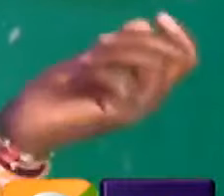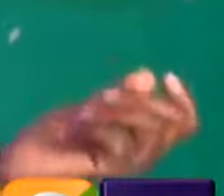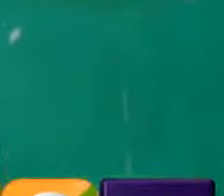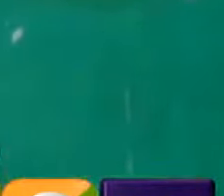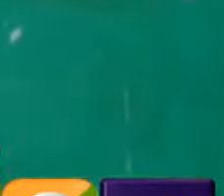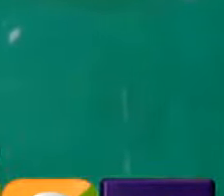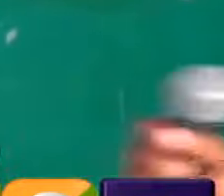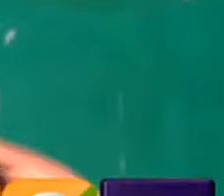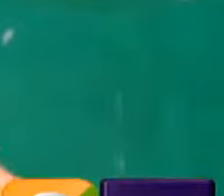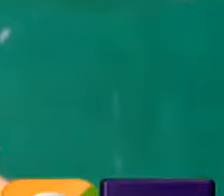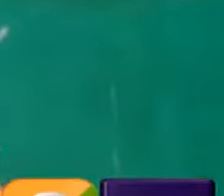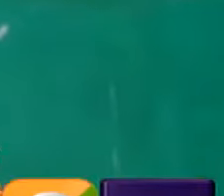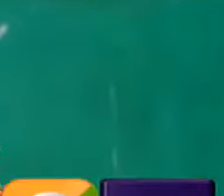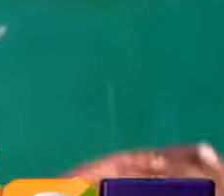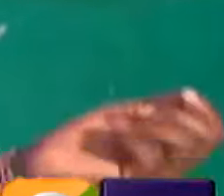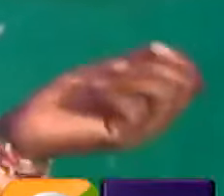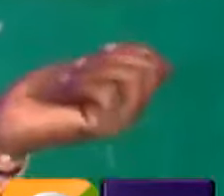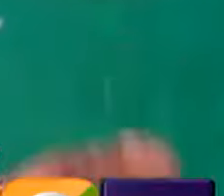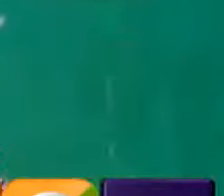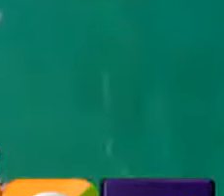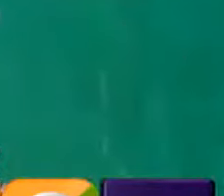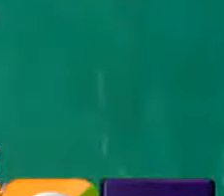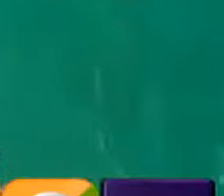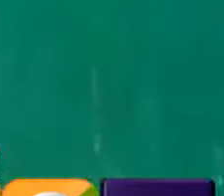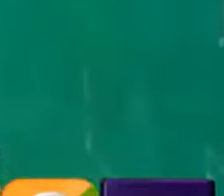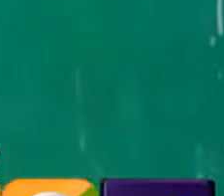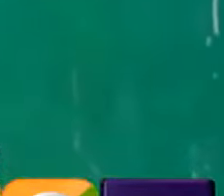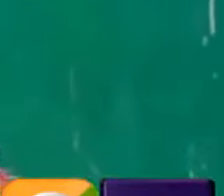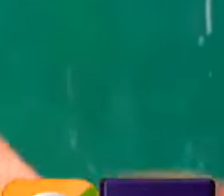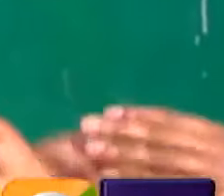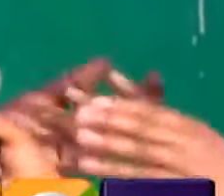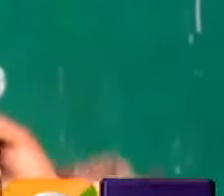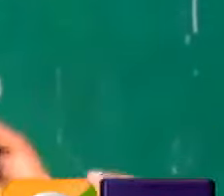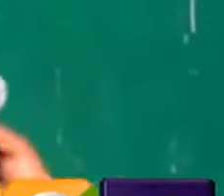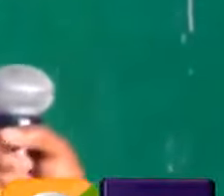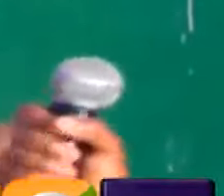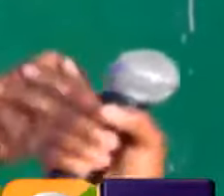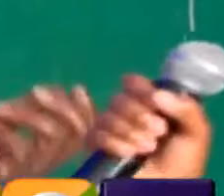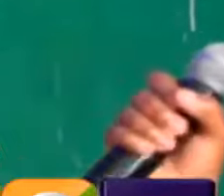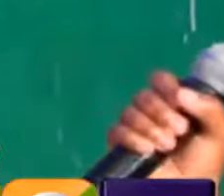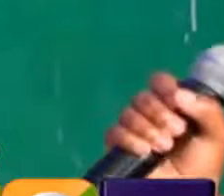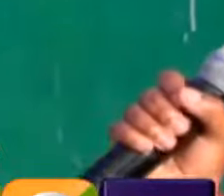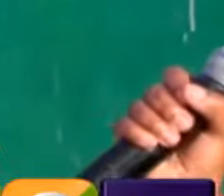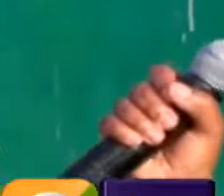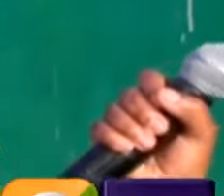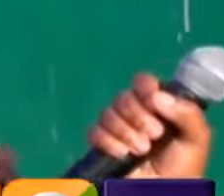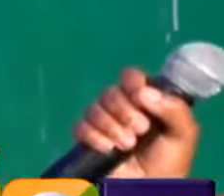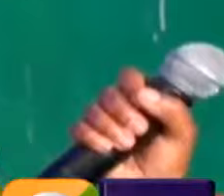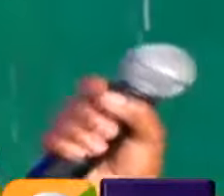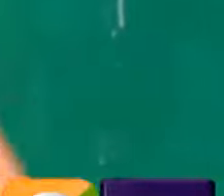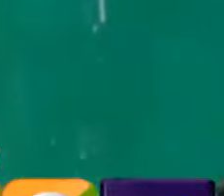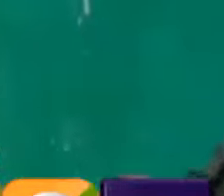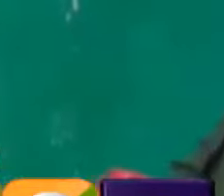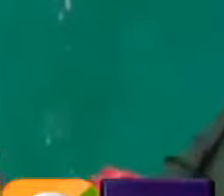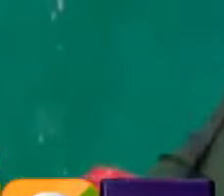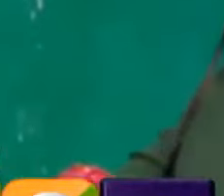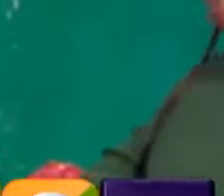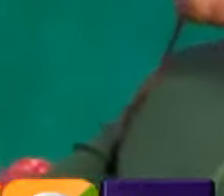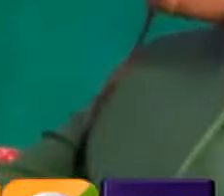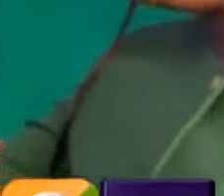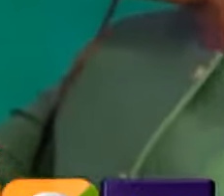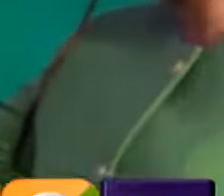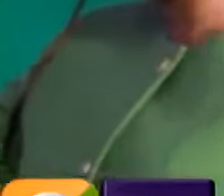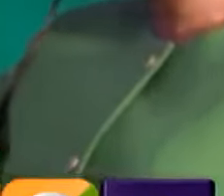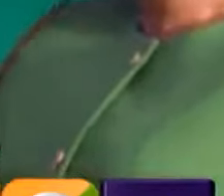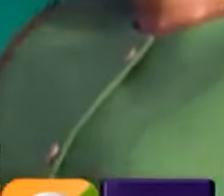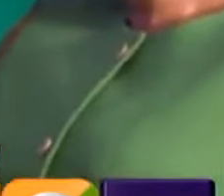Asante. Asante. Ya huduma namba. Ya huduma namba. Ruhusu wenzetu pia wachangie mswali.